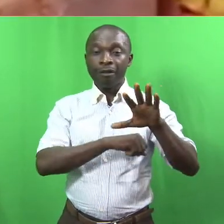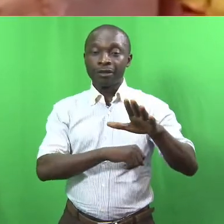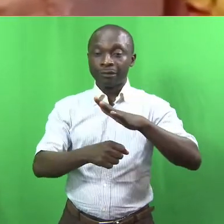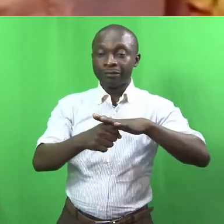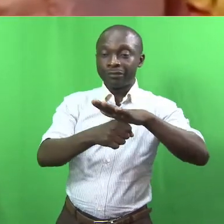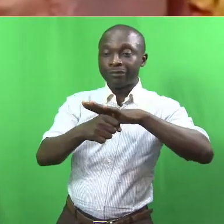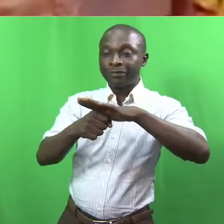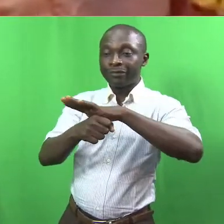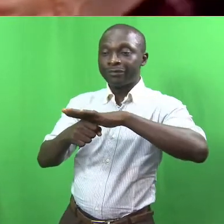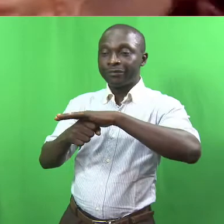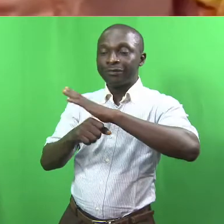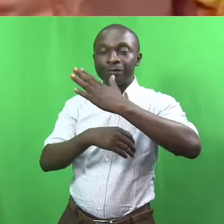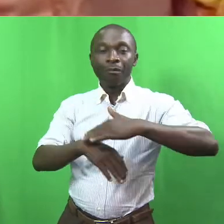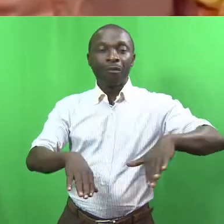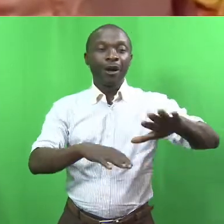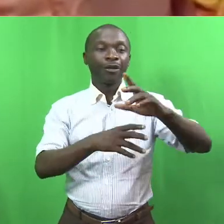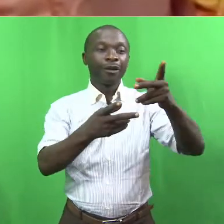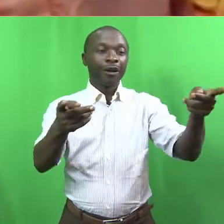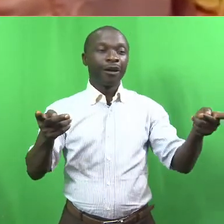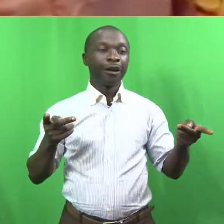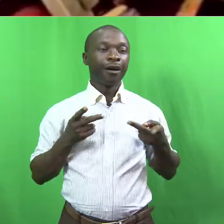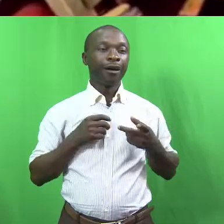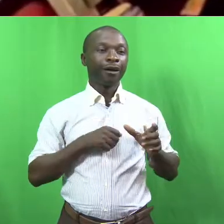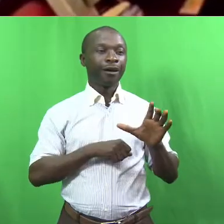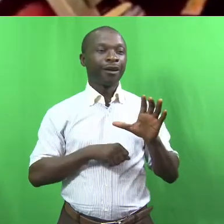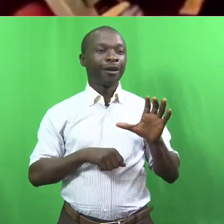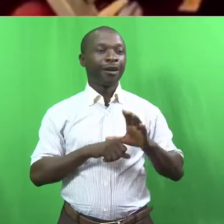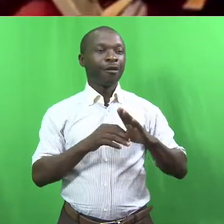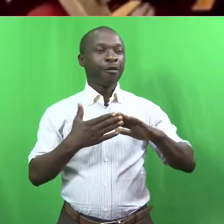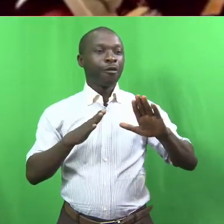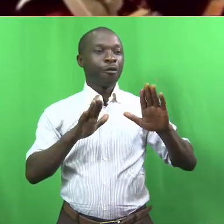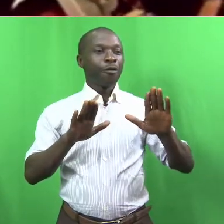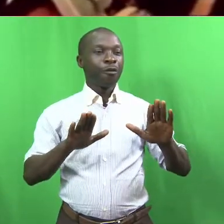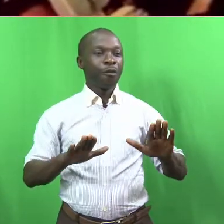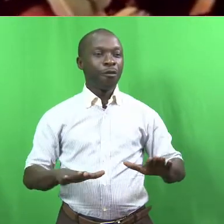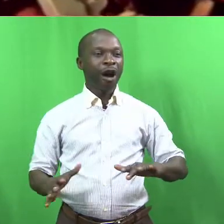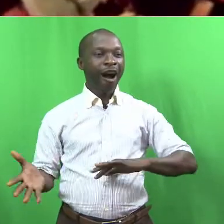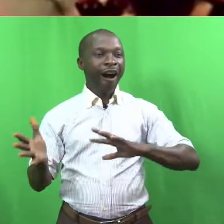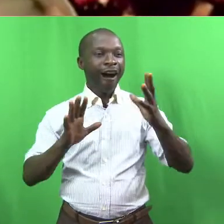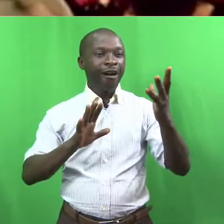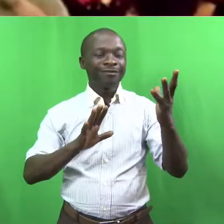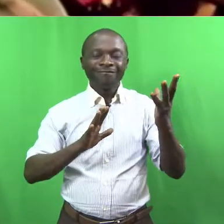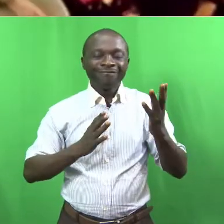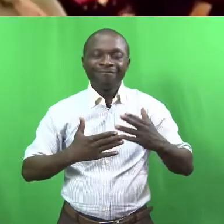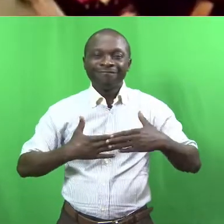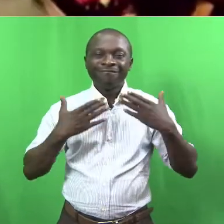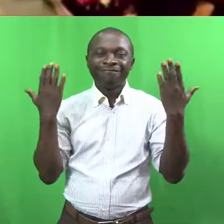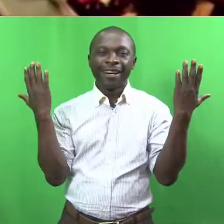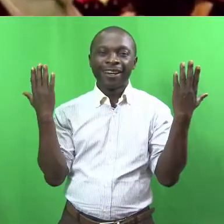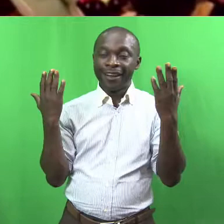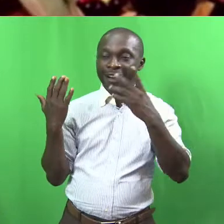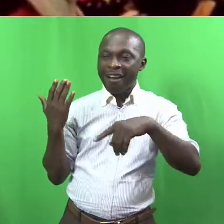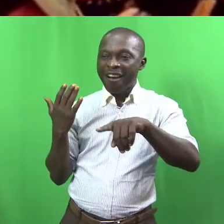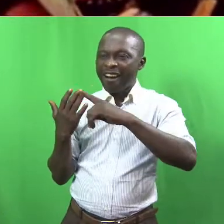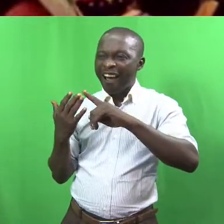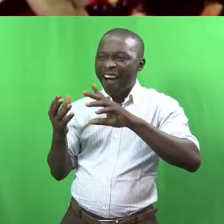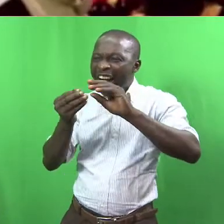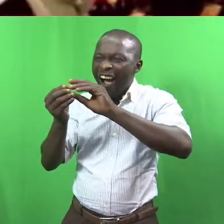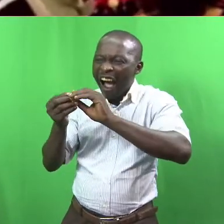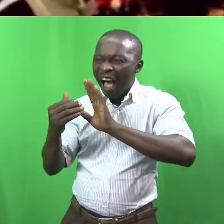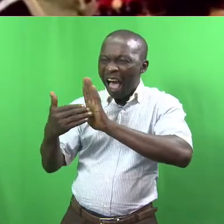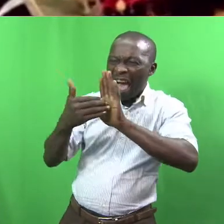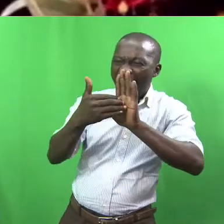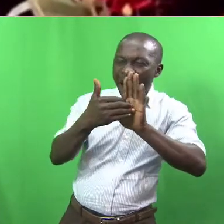paix, la sérénité, le calme et la tranquillité. Il a martelé qu'aucun incident susceptible de porter atteinte à la crédibilité